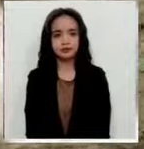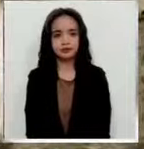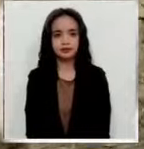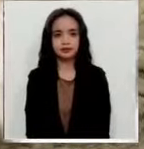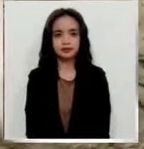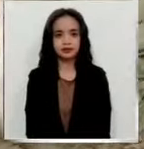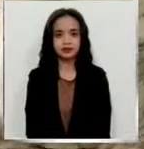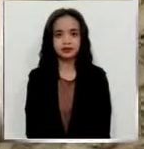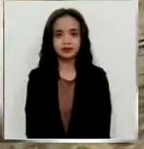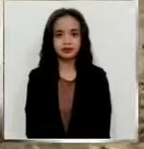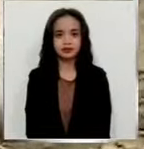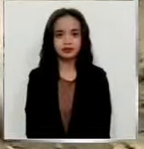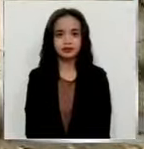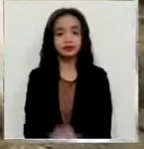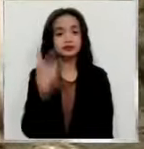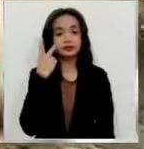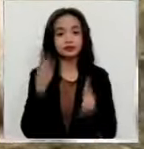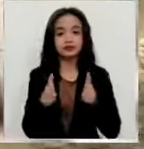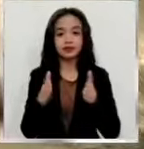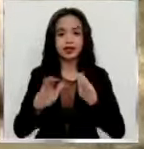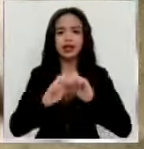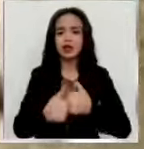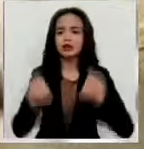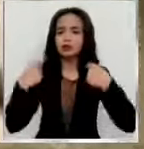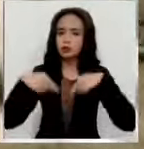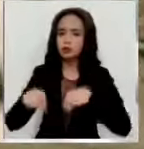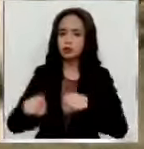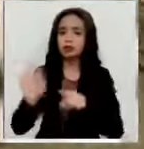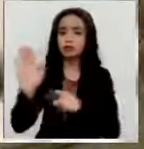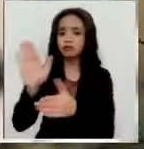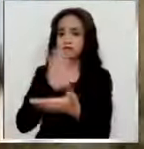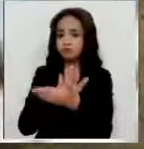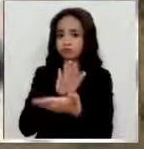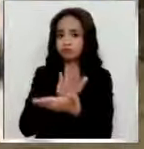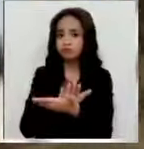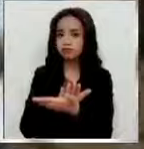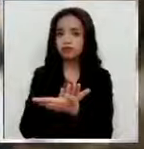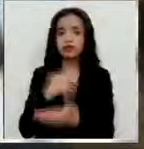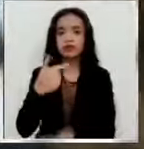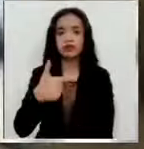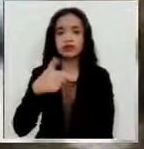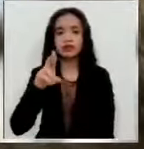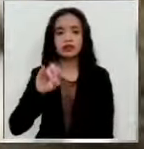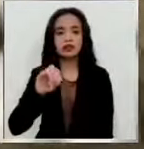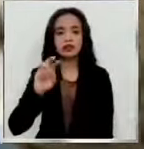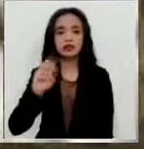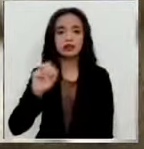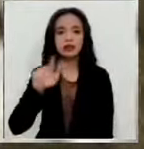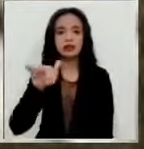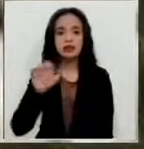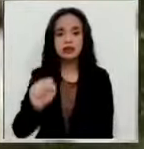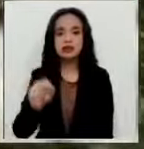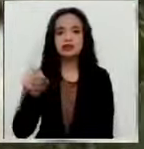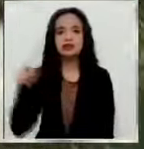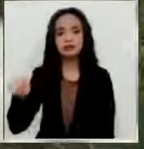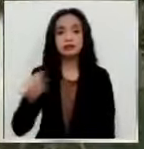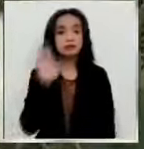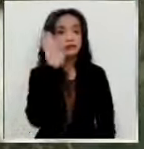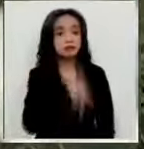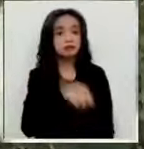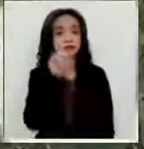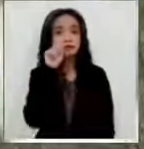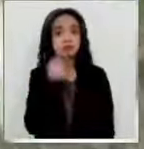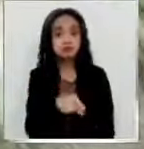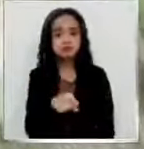Ang putikang daan para makapunta sa kanilang eskwelahan sa Guimaras Island, hindi alintana na magkapatid na Naren